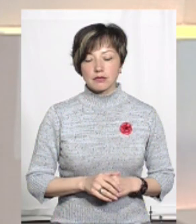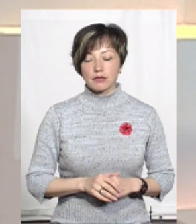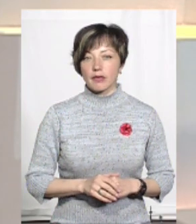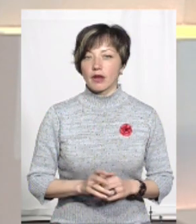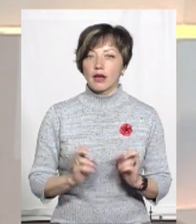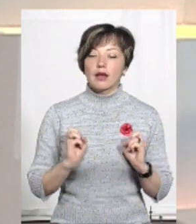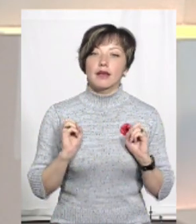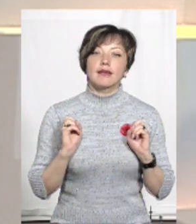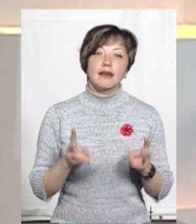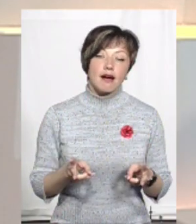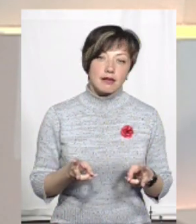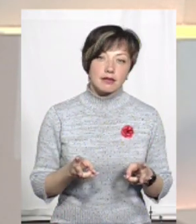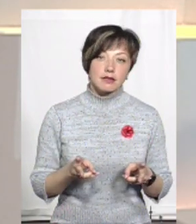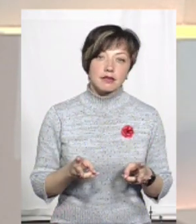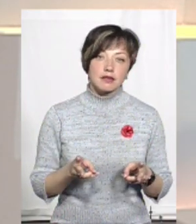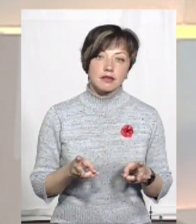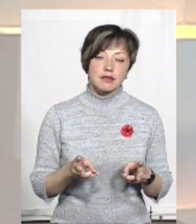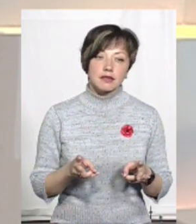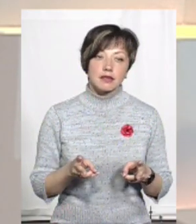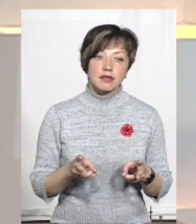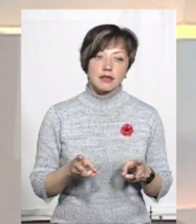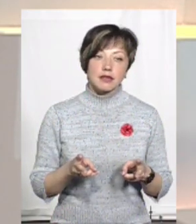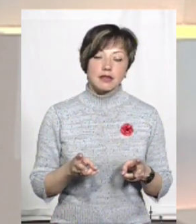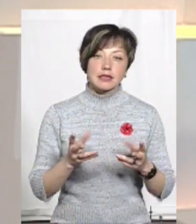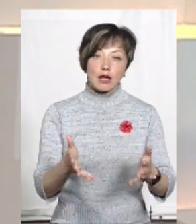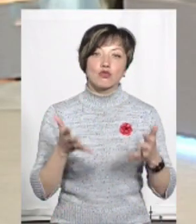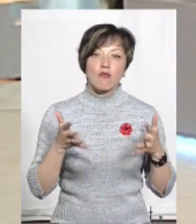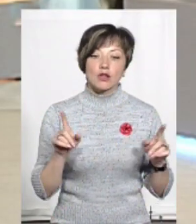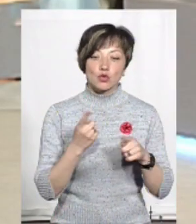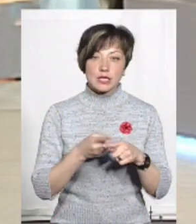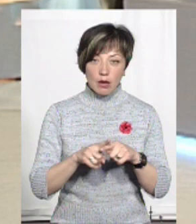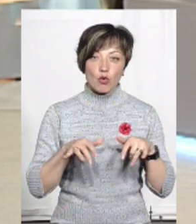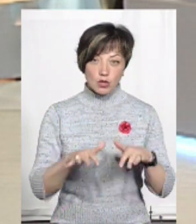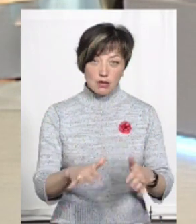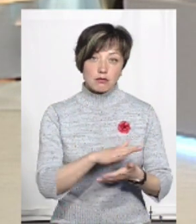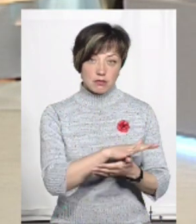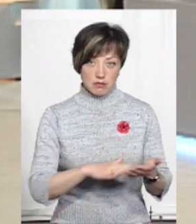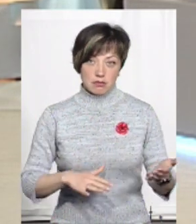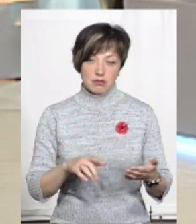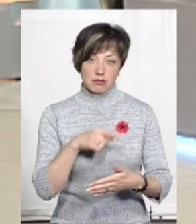Як визначити, що цей процес відбувається? Ну, так,